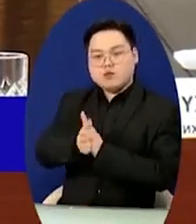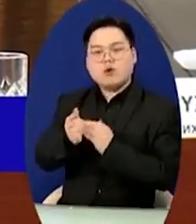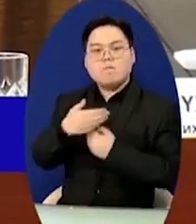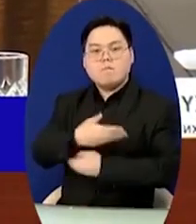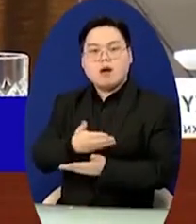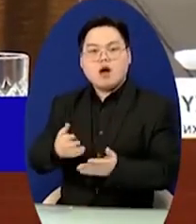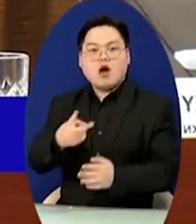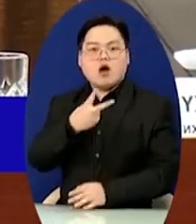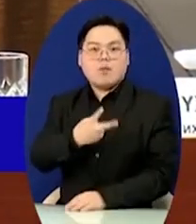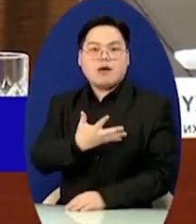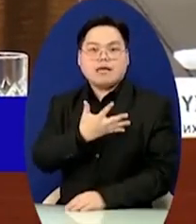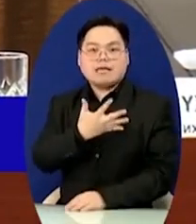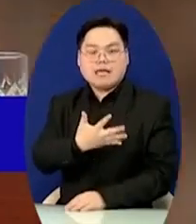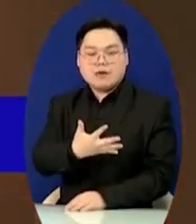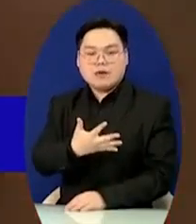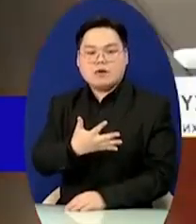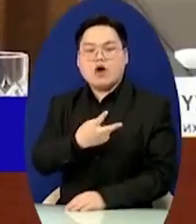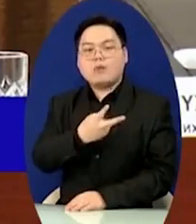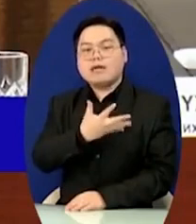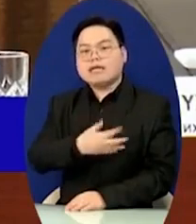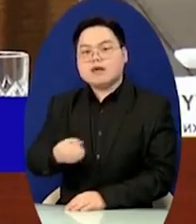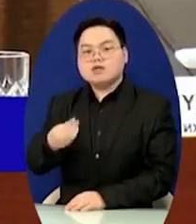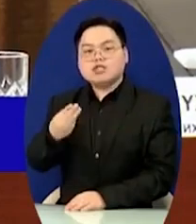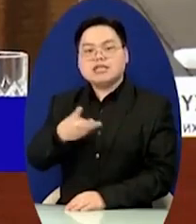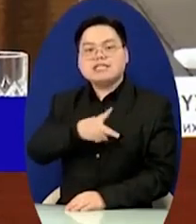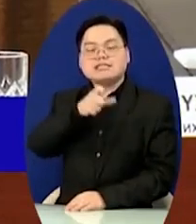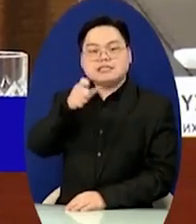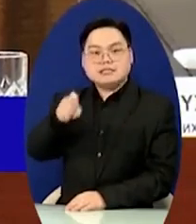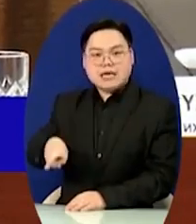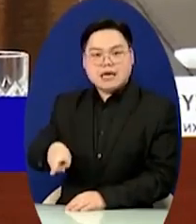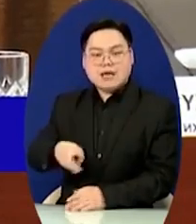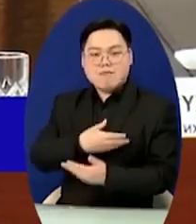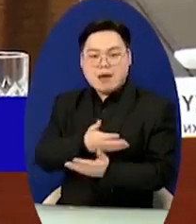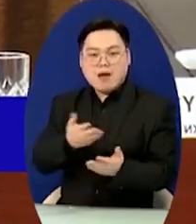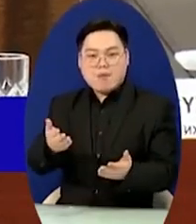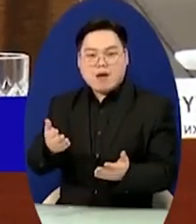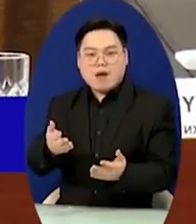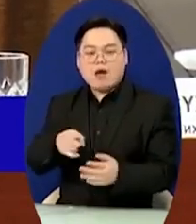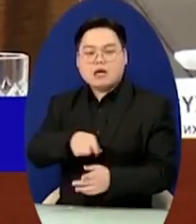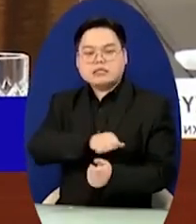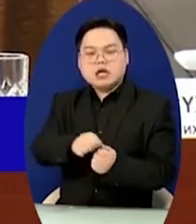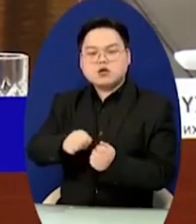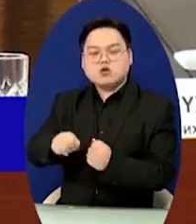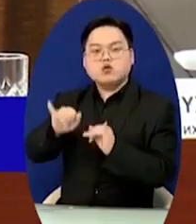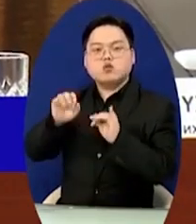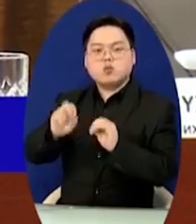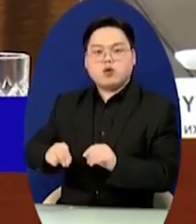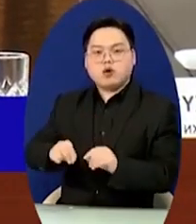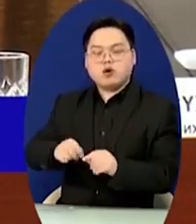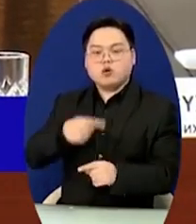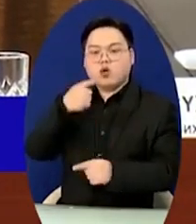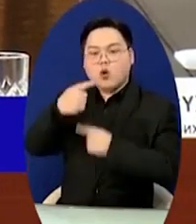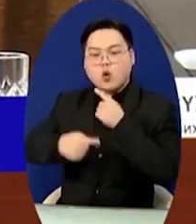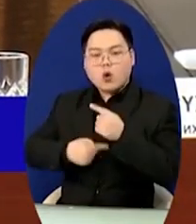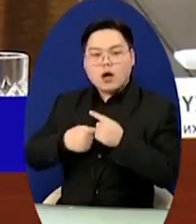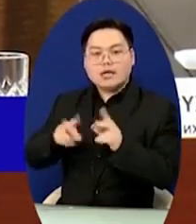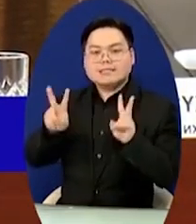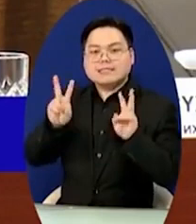олгосон 2500 зээл түүний зарцуулалттай холбоотой асуудлаар зохион